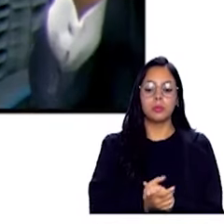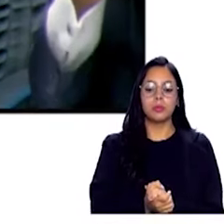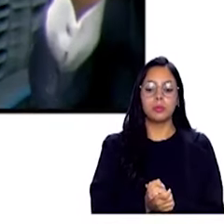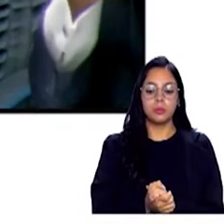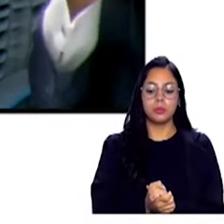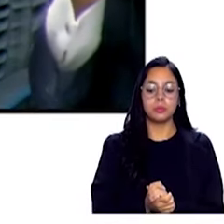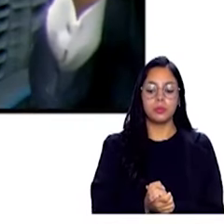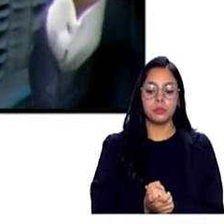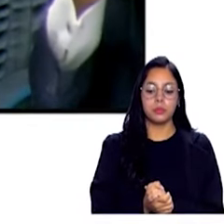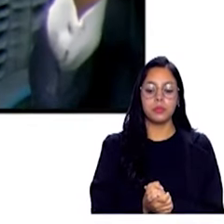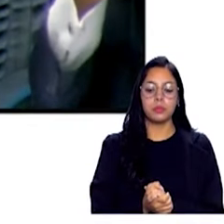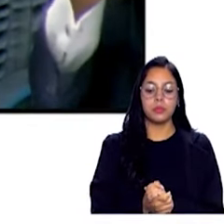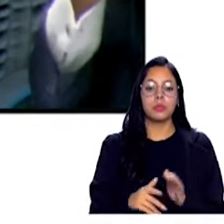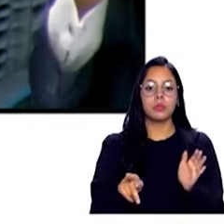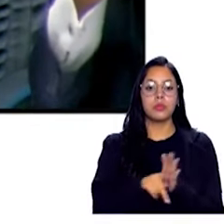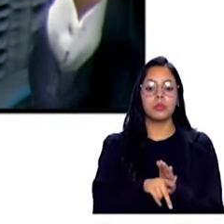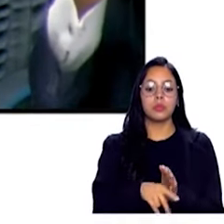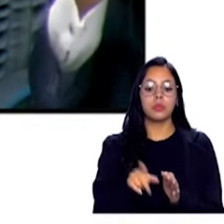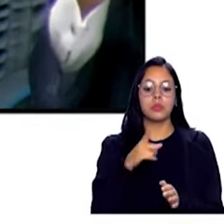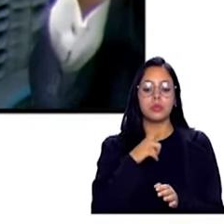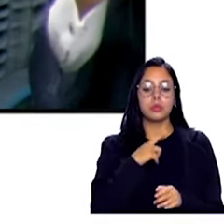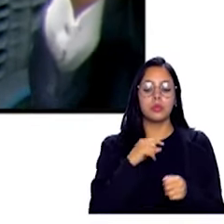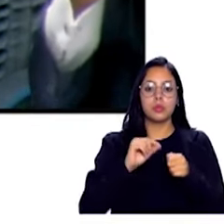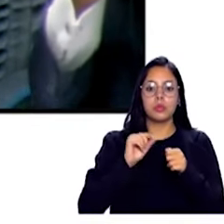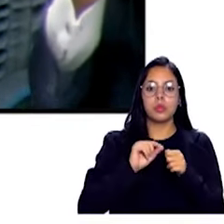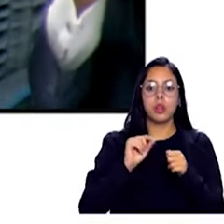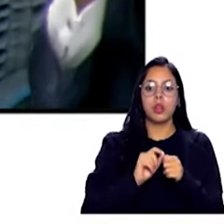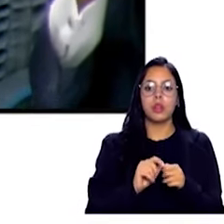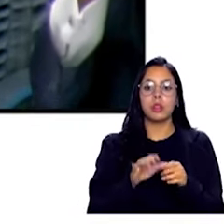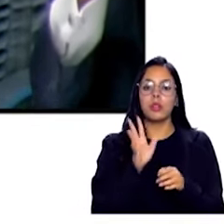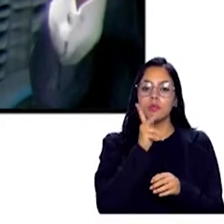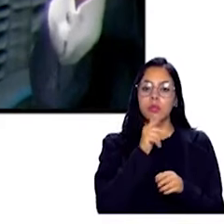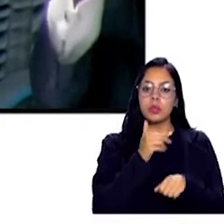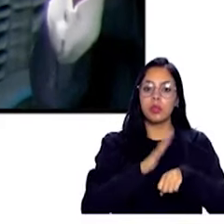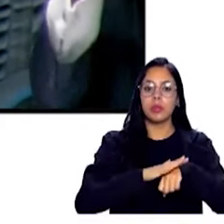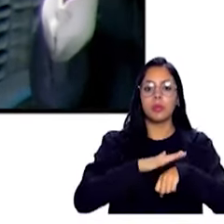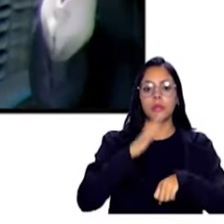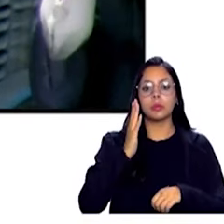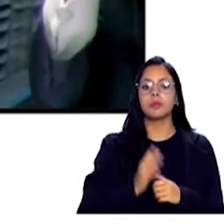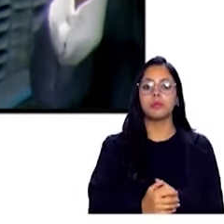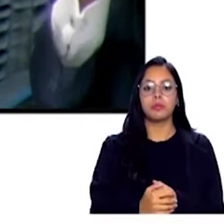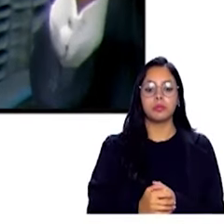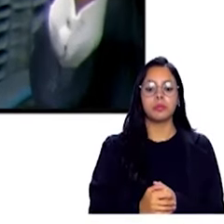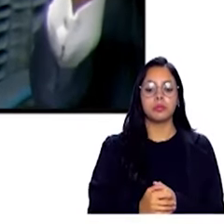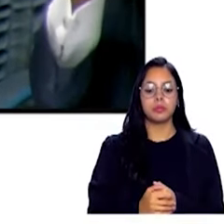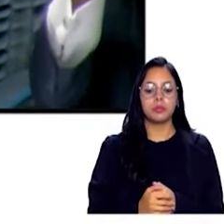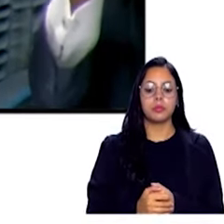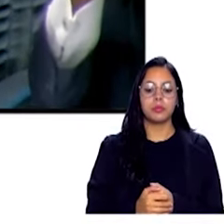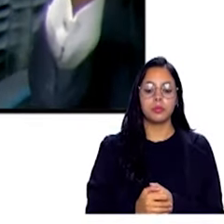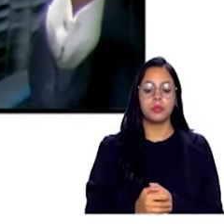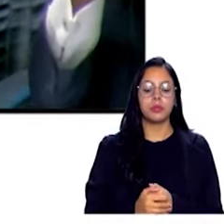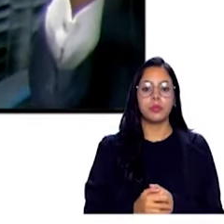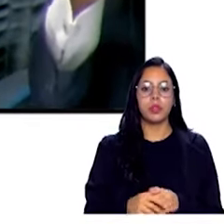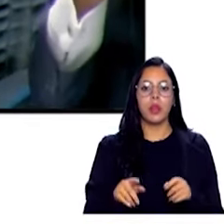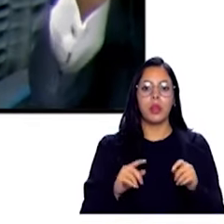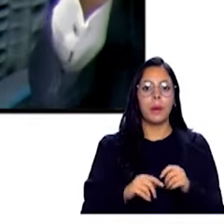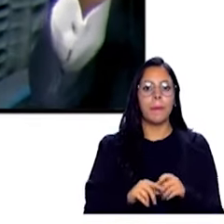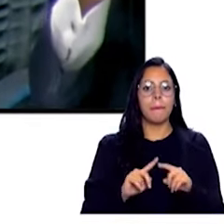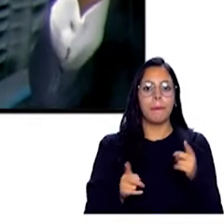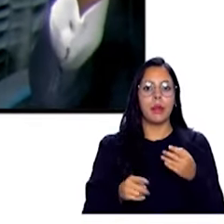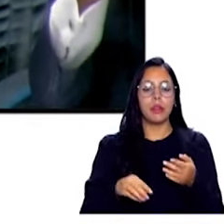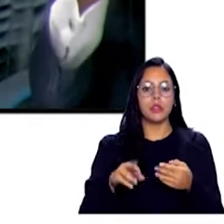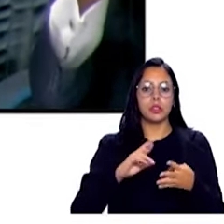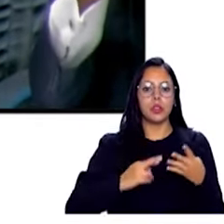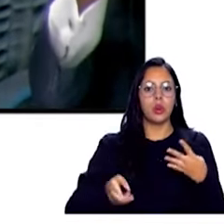prolong automatiquement Sans recours c'est donc